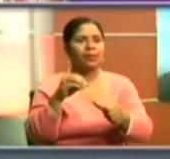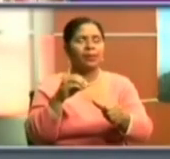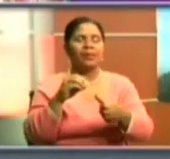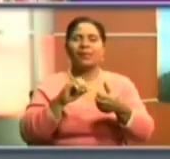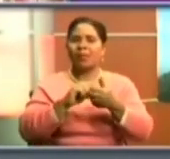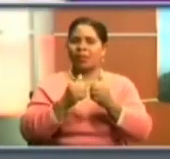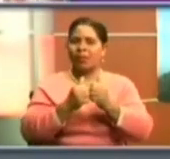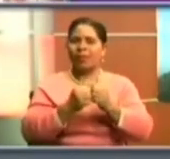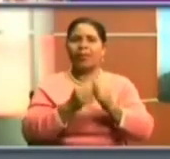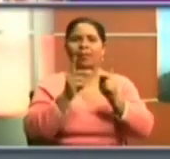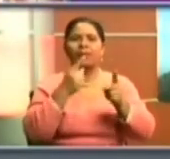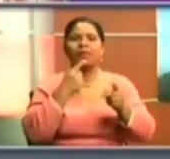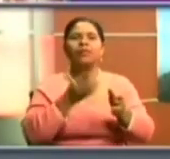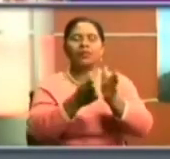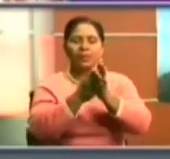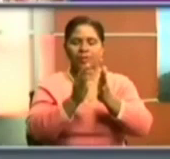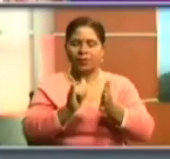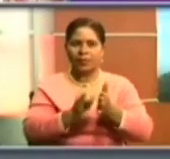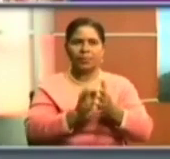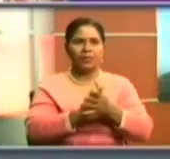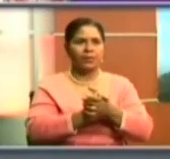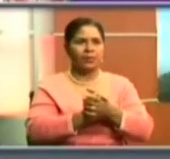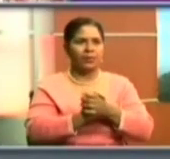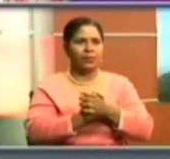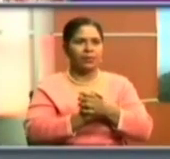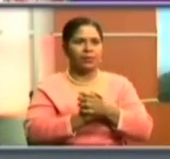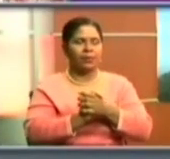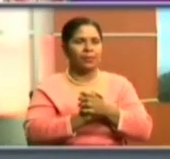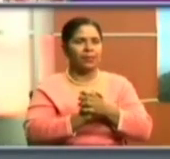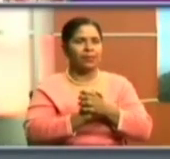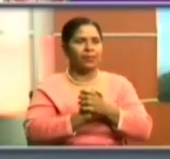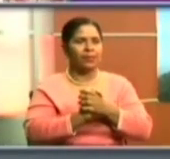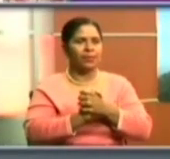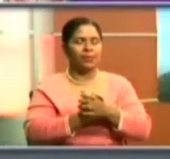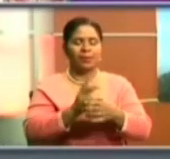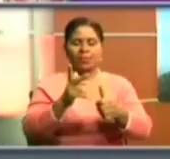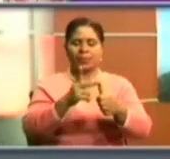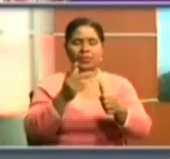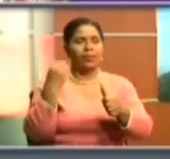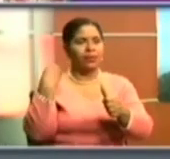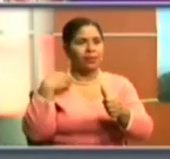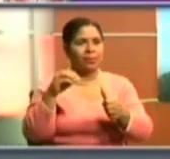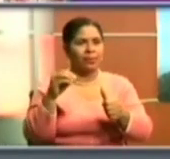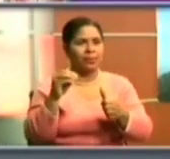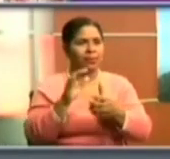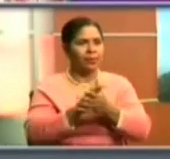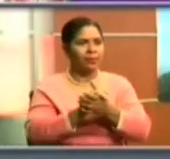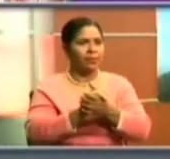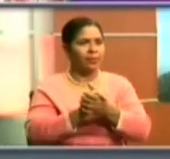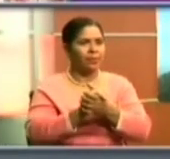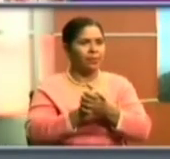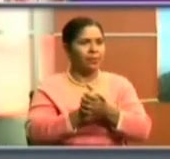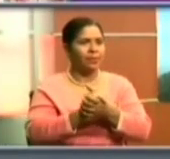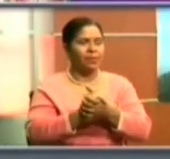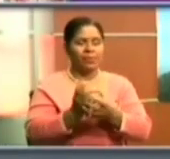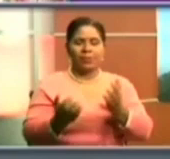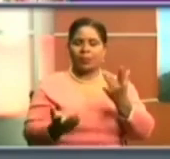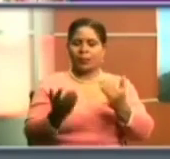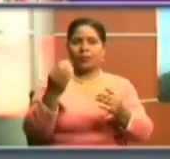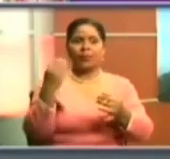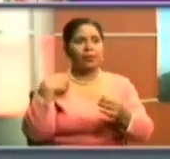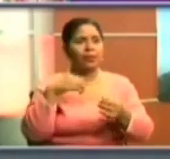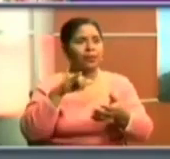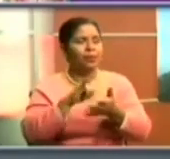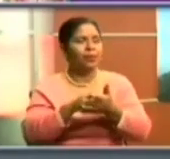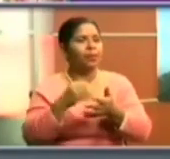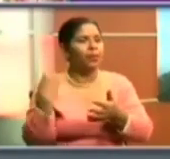à policier Sayo. Par rapport à trois allégations Sayo, nous jouons incendie et bastonnade qui avéré,